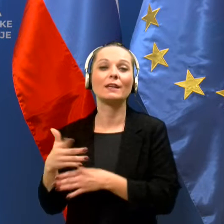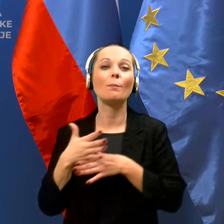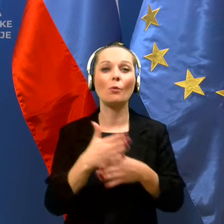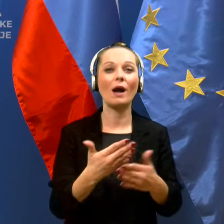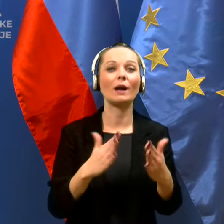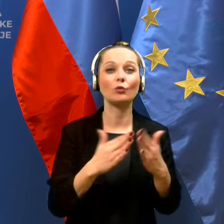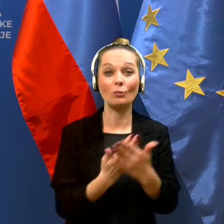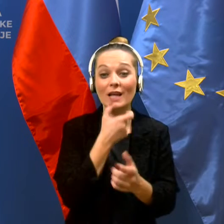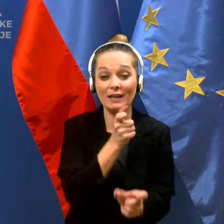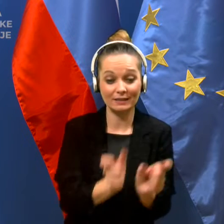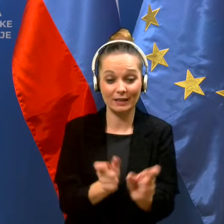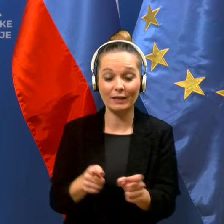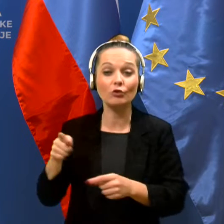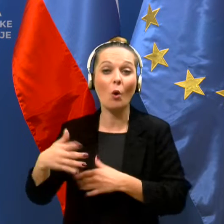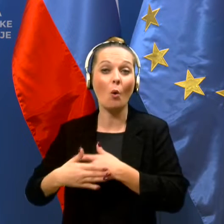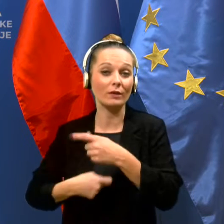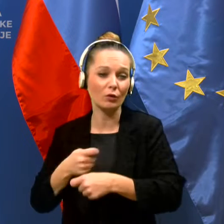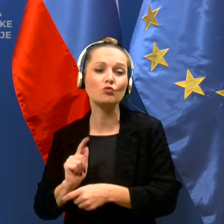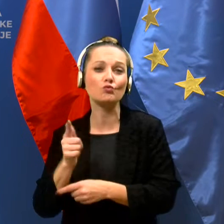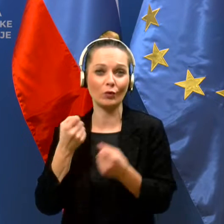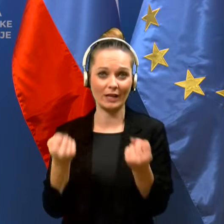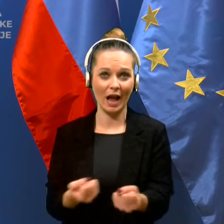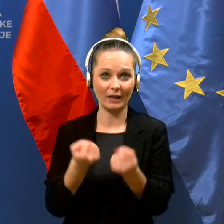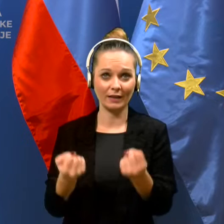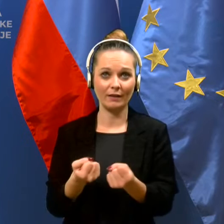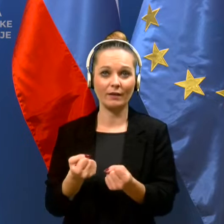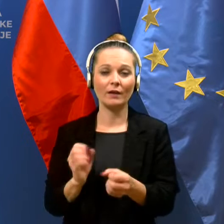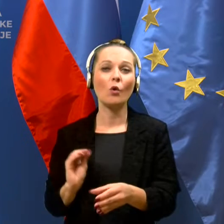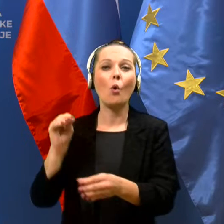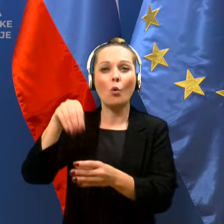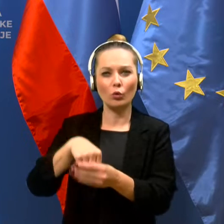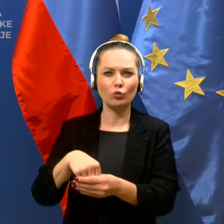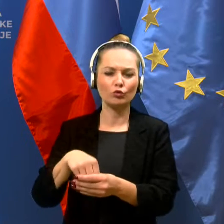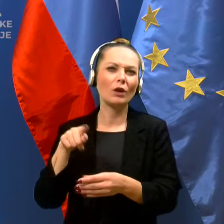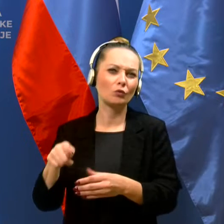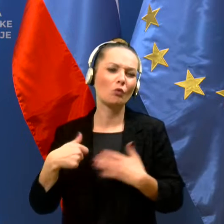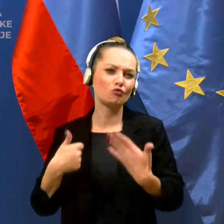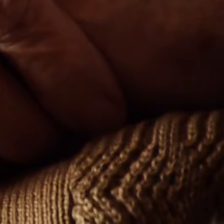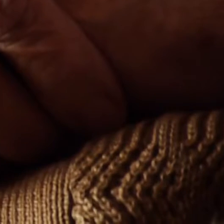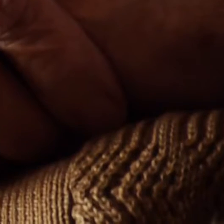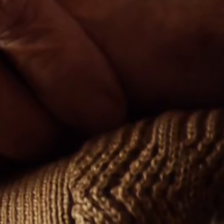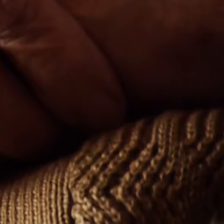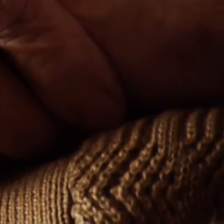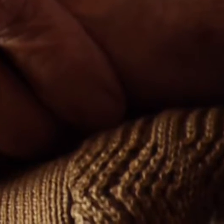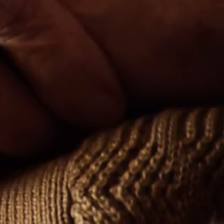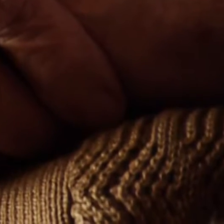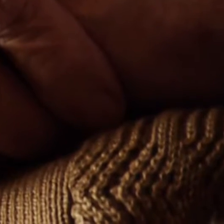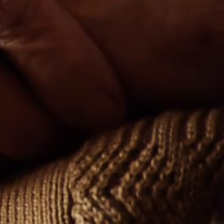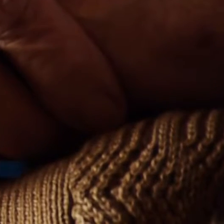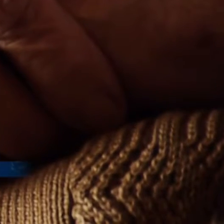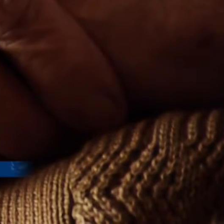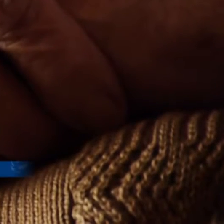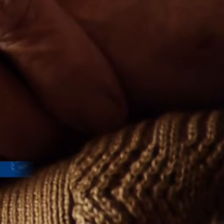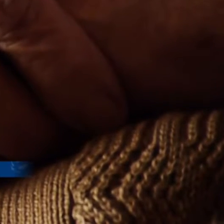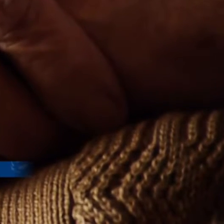in pa sodeluje pri drugih aktivnostih, to je poključeno do okrog 60 prostovoljcev dnevno. Civilna zaščita tako na